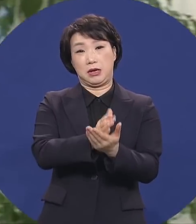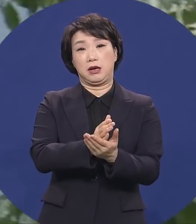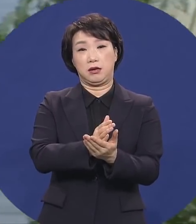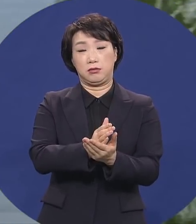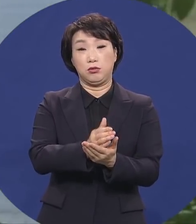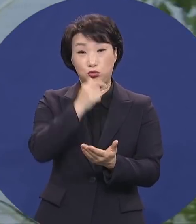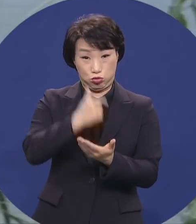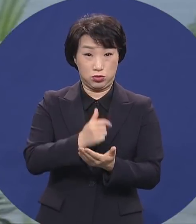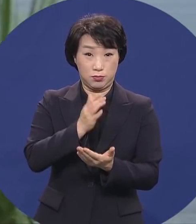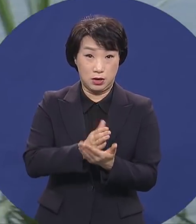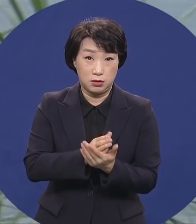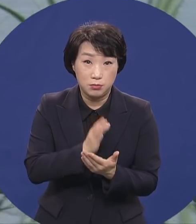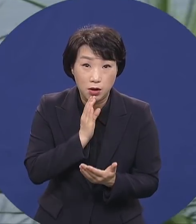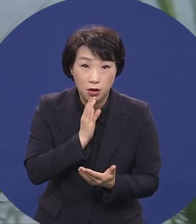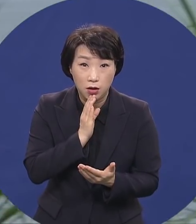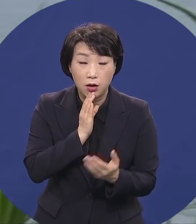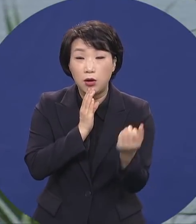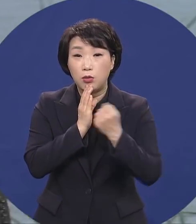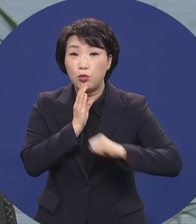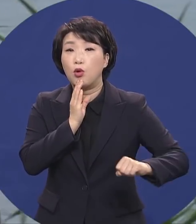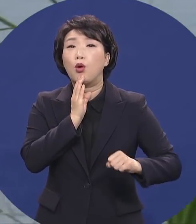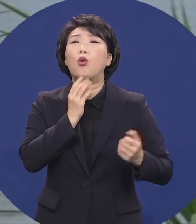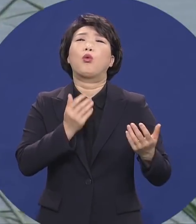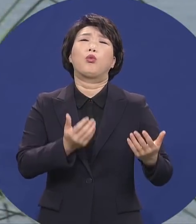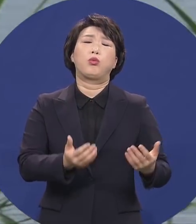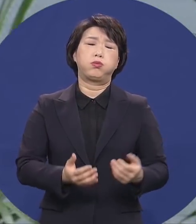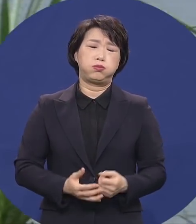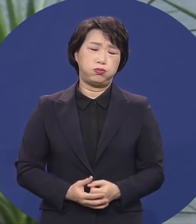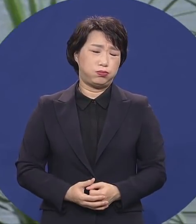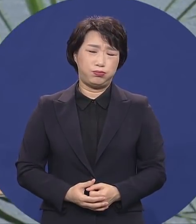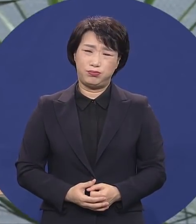예, 불순종하는 거죠. 예.